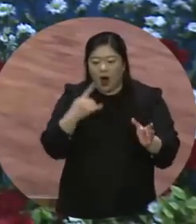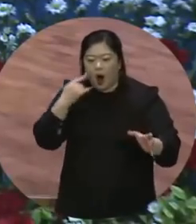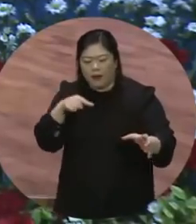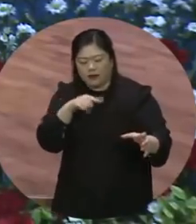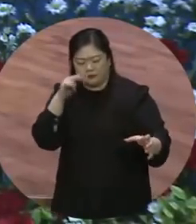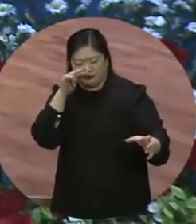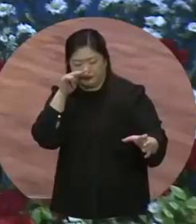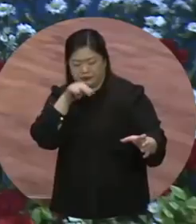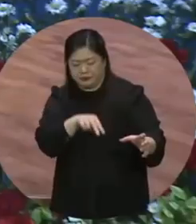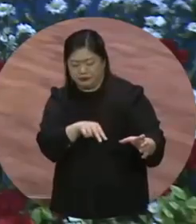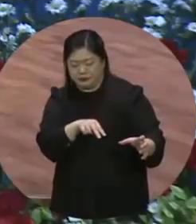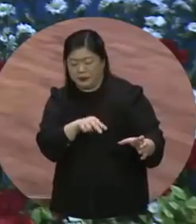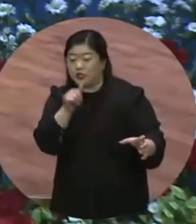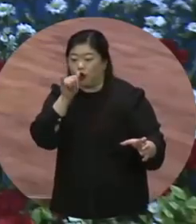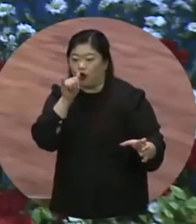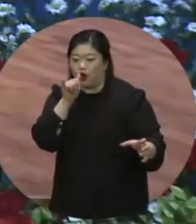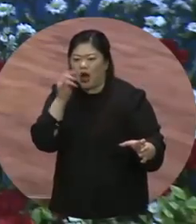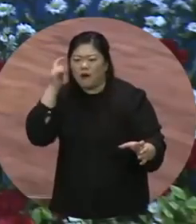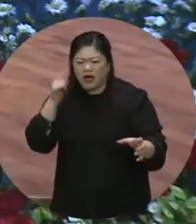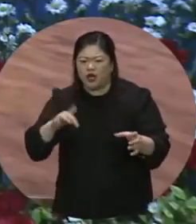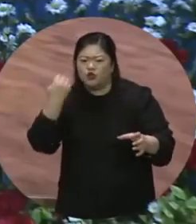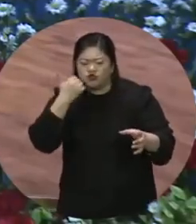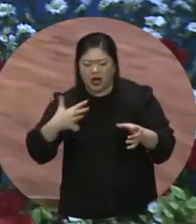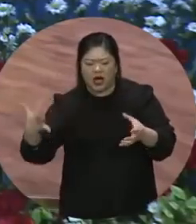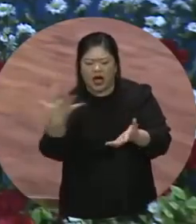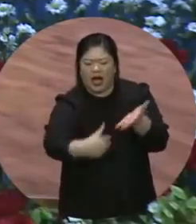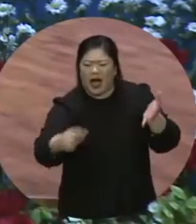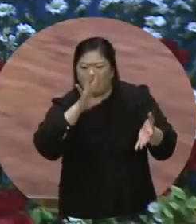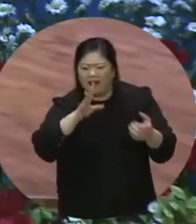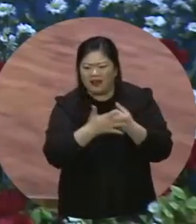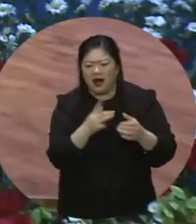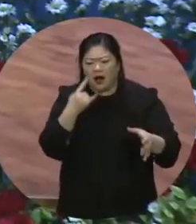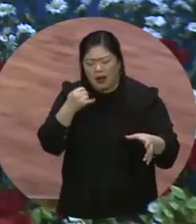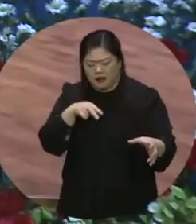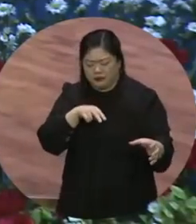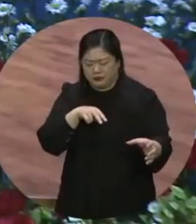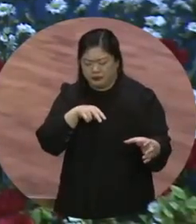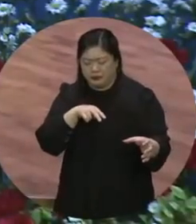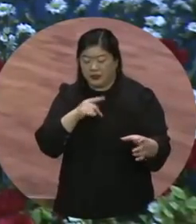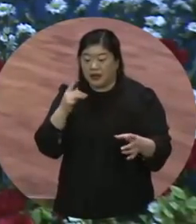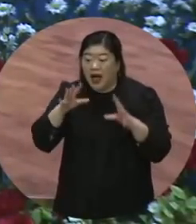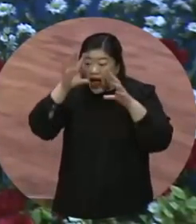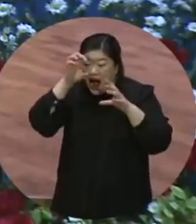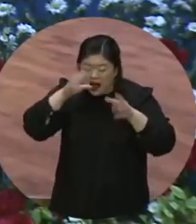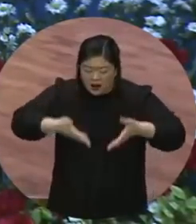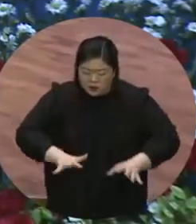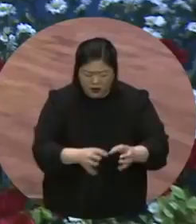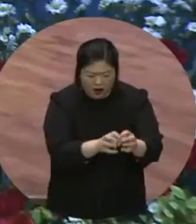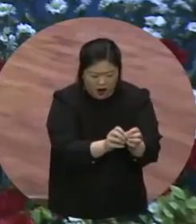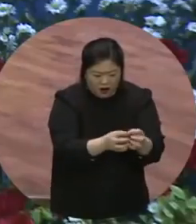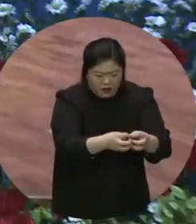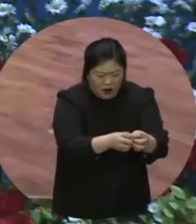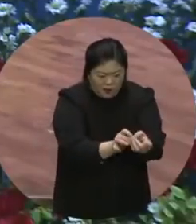부화가 딱 되고요. 부화가 돼서 새끼들이 수천 마리가 되면 어떻게 해요? 이 새끼들이